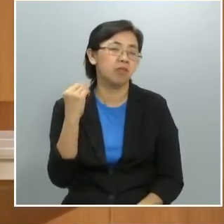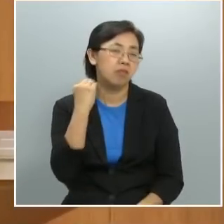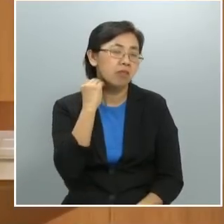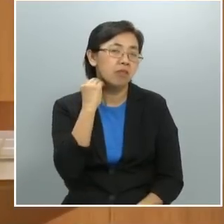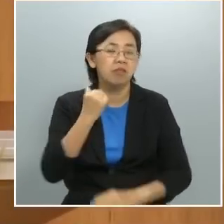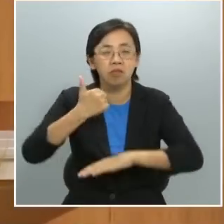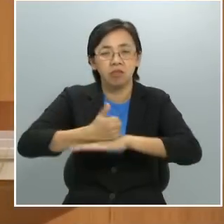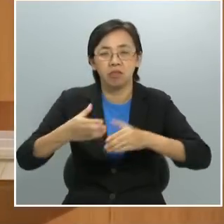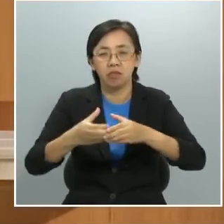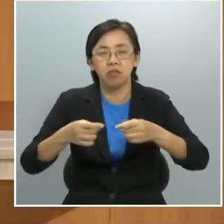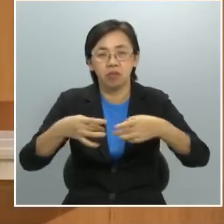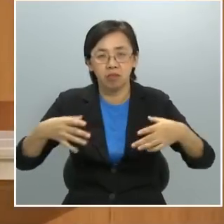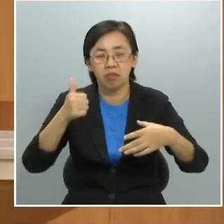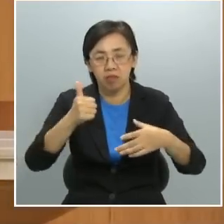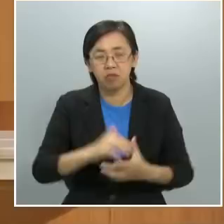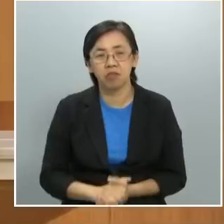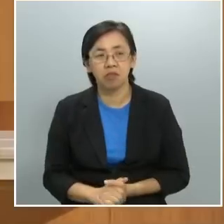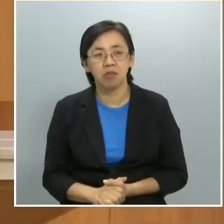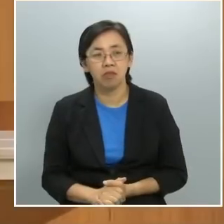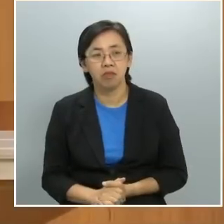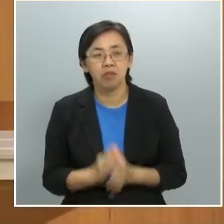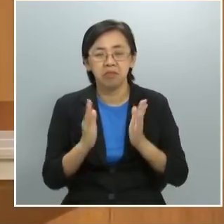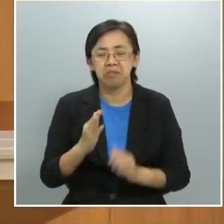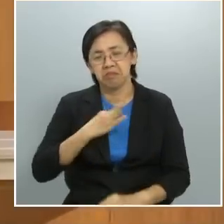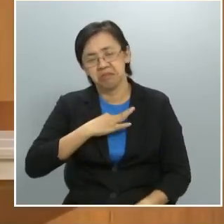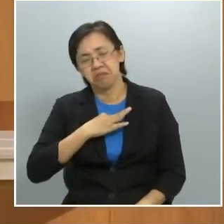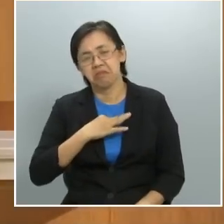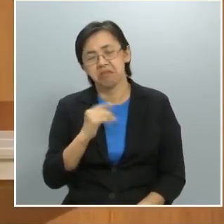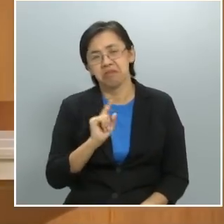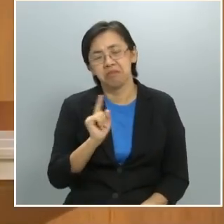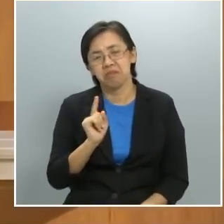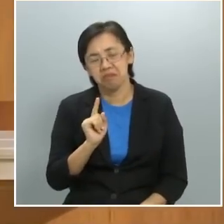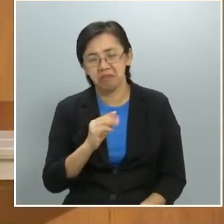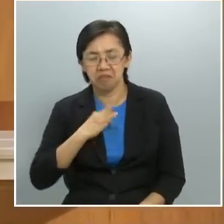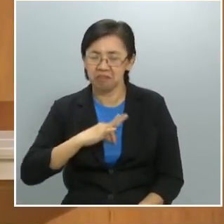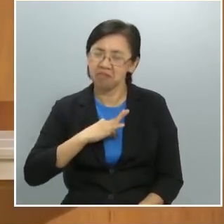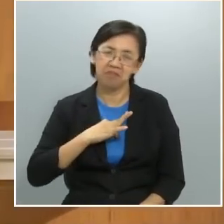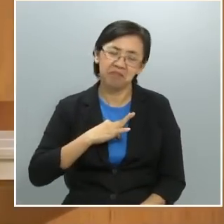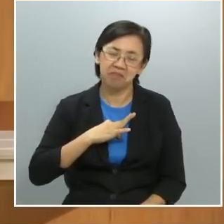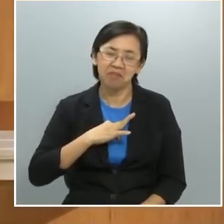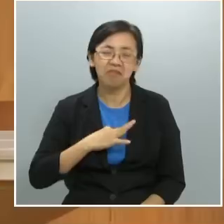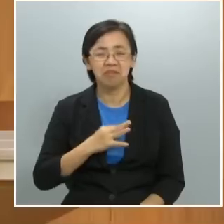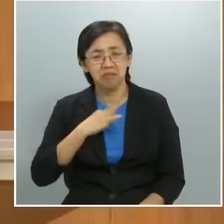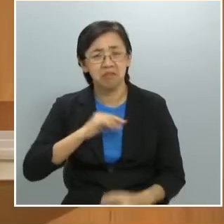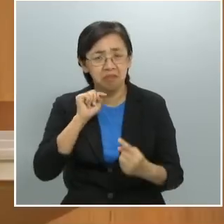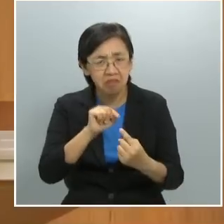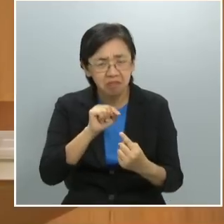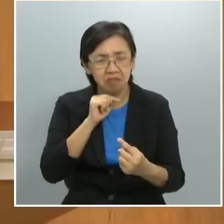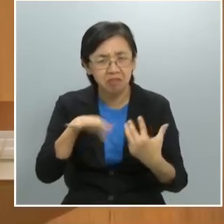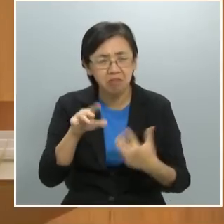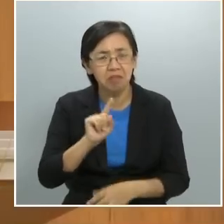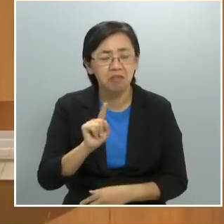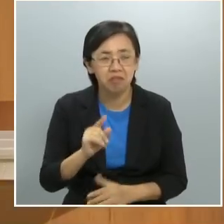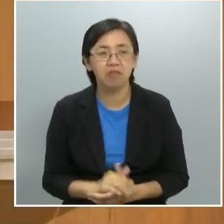นำฝ่ายค้านประเด็นก็เสียงวิพากษ์วิจารณ์ร้อนแรงมากท่านผู้ชมเรื่องความเหมาะความควรกร